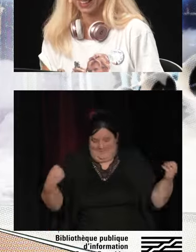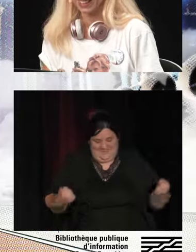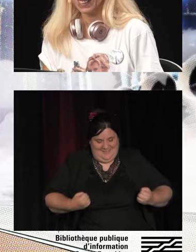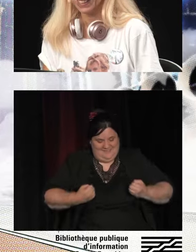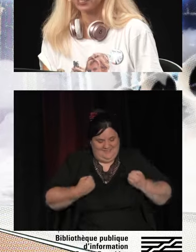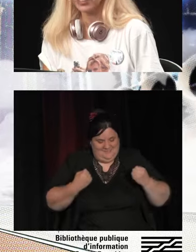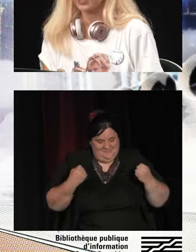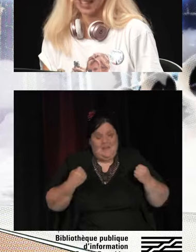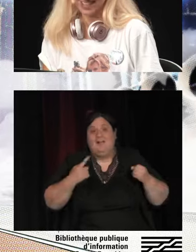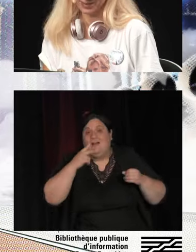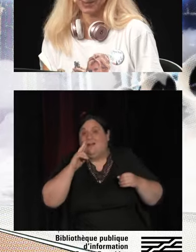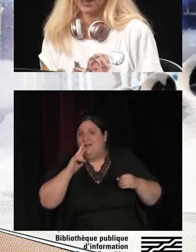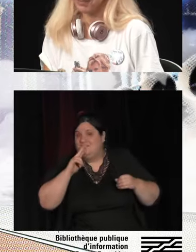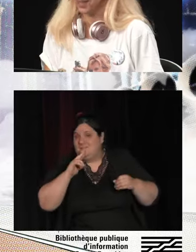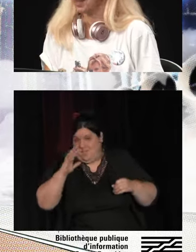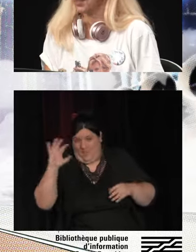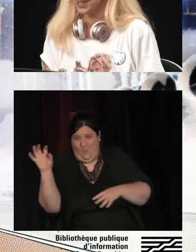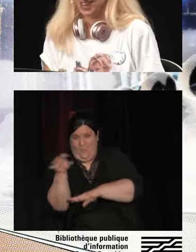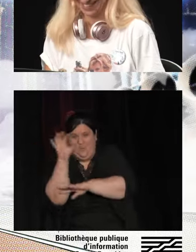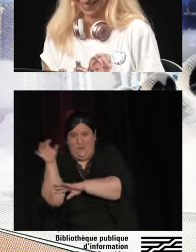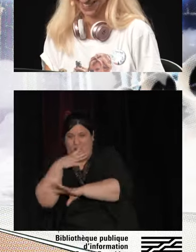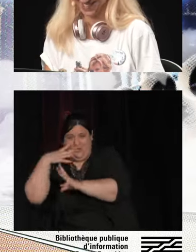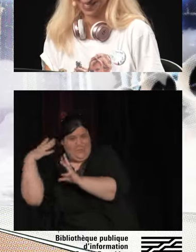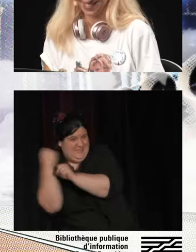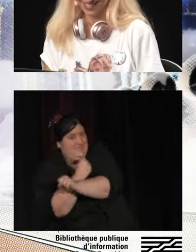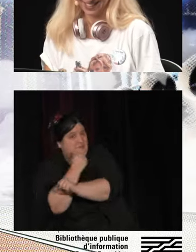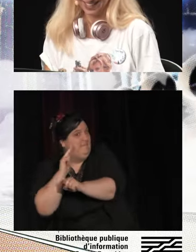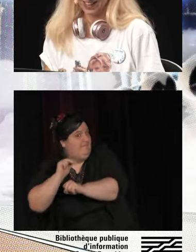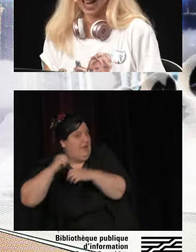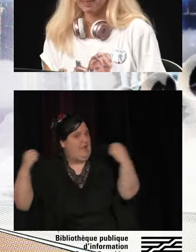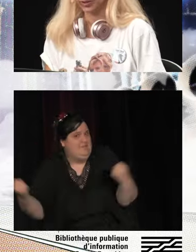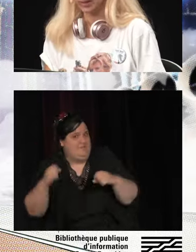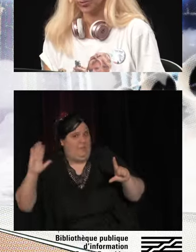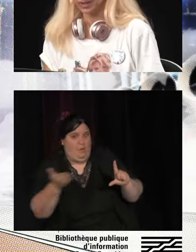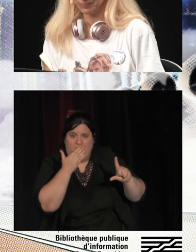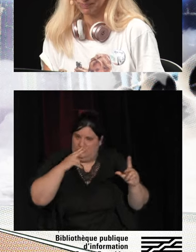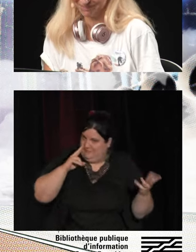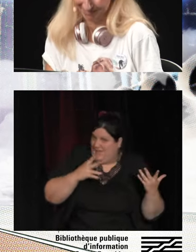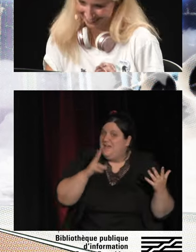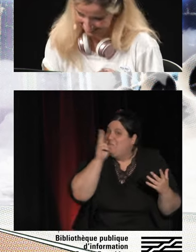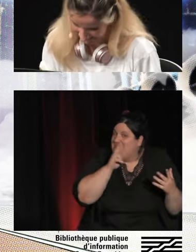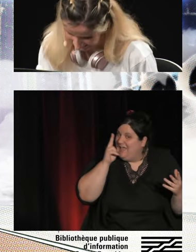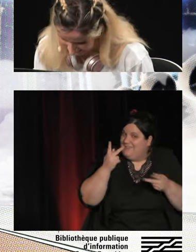la victoire de Bowser pour faire une blague visuelle. Attention. Ah bah non, bah tout à l'heure.